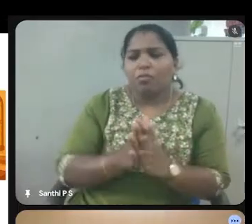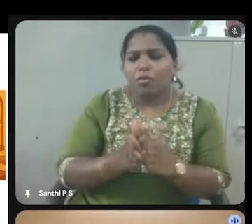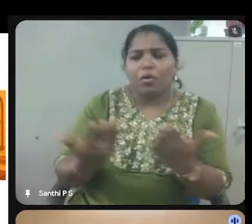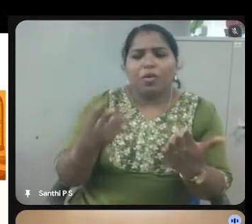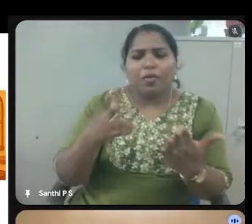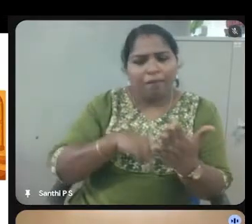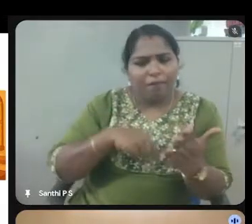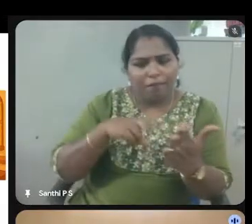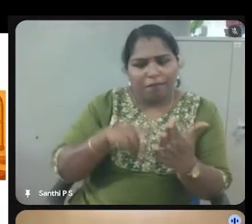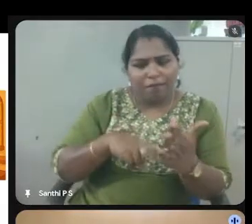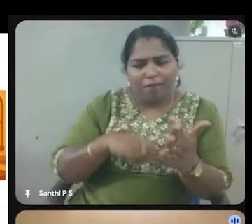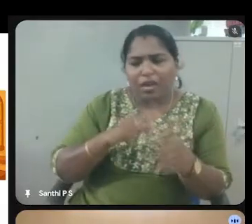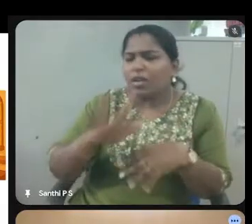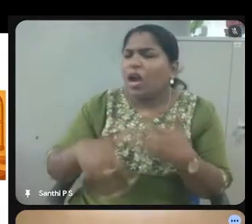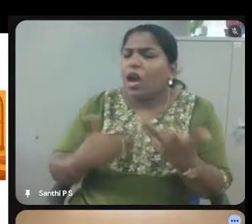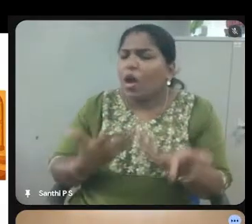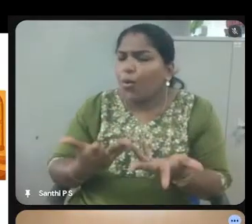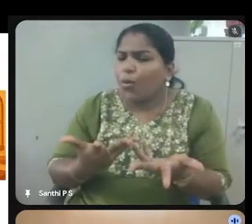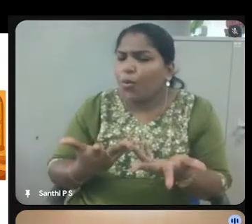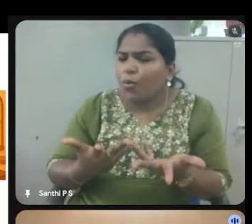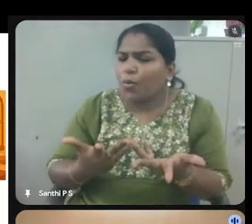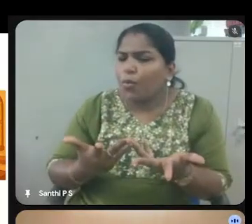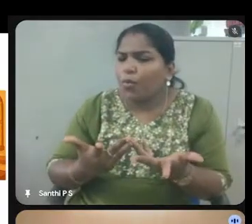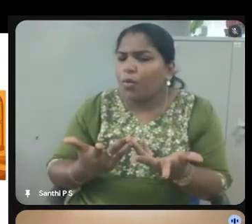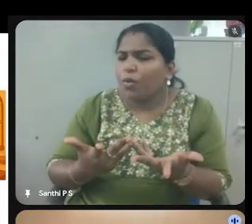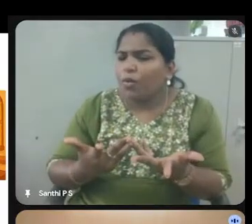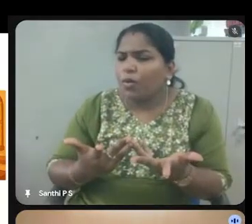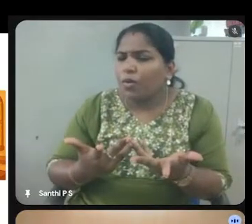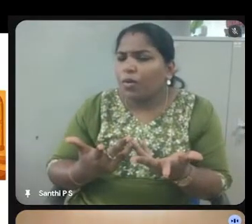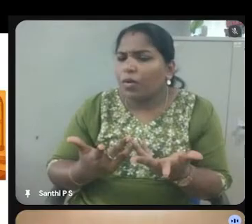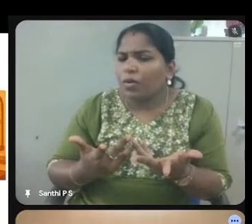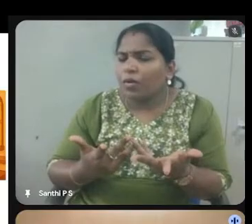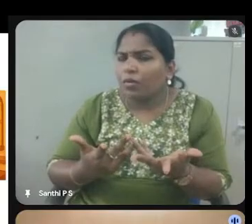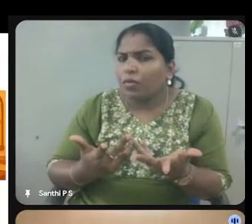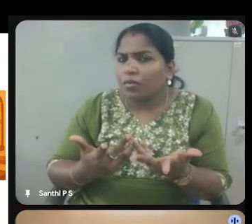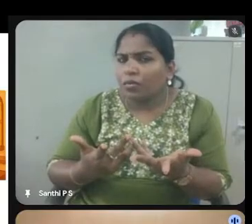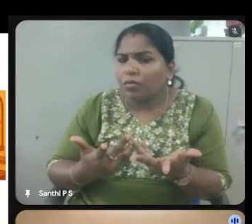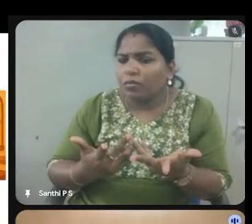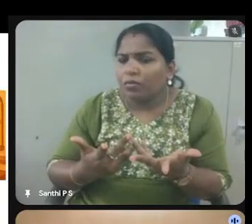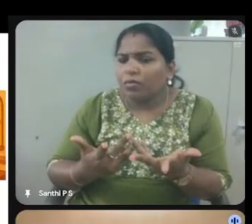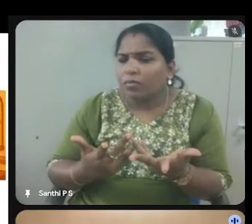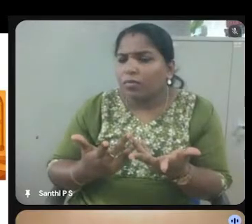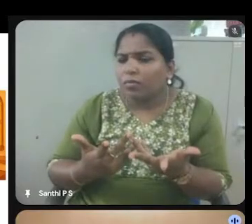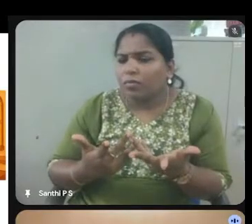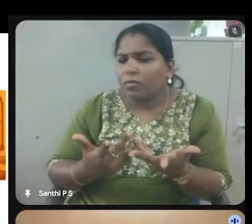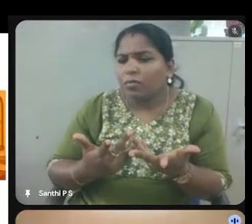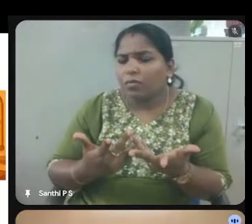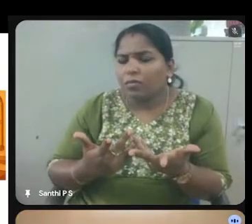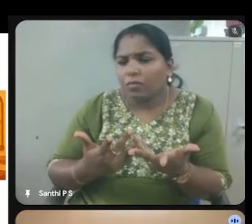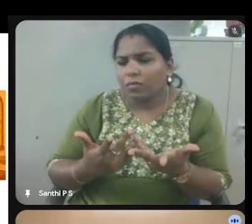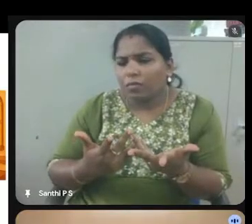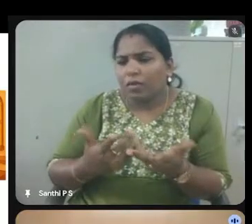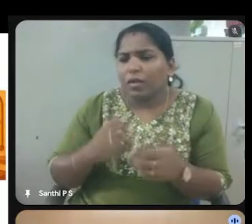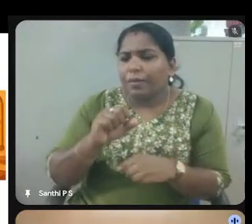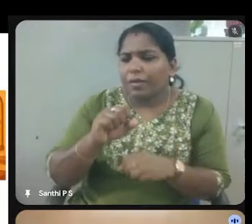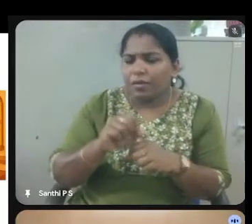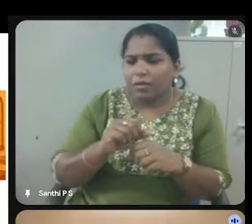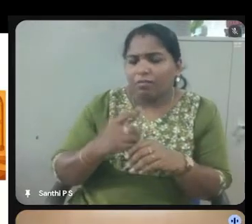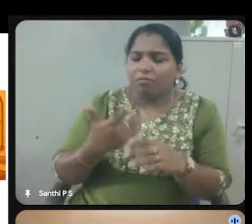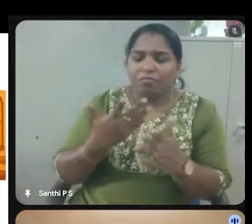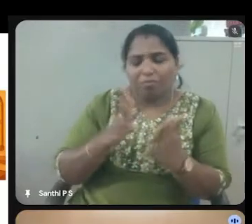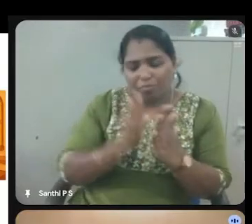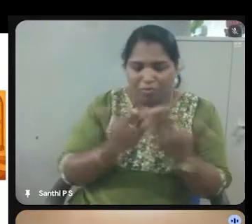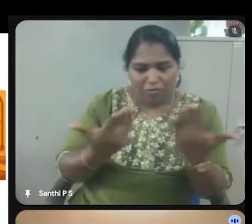പറഞ്ഞാൽ കുറേ ഉണ്ട്. നമുക്ക് വേണമെങ്കിൽ വേറൊരു സമയത്ത് അതിനെക്കുറിച്ച് ചർച്ച ചെയ്യാം. പിന്നെ ഉള്ളത് നമ്മൾ ഔട്ട്ഡോർ പ്ലേ, ഒരു സൈക്കിൾ ചവിട്ടാനും ബാക്കി കുട്ടികളായിട്ട്